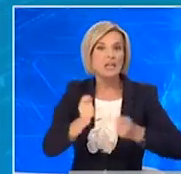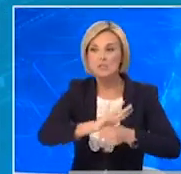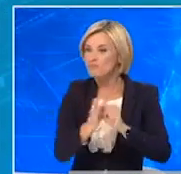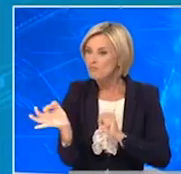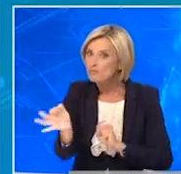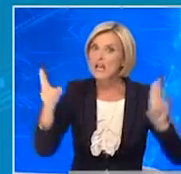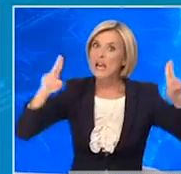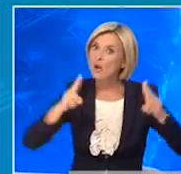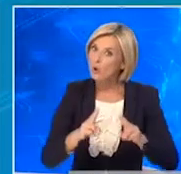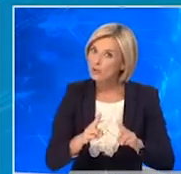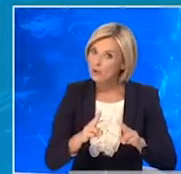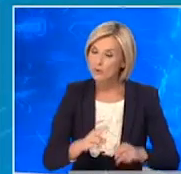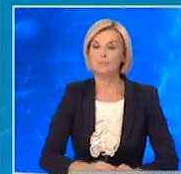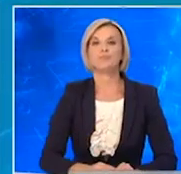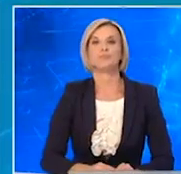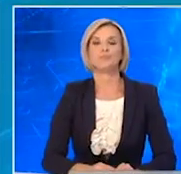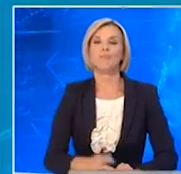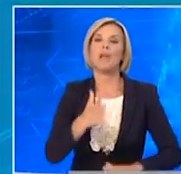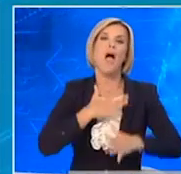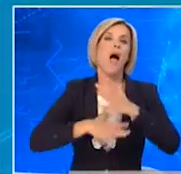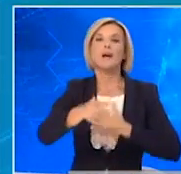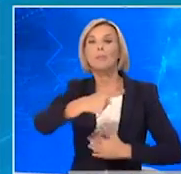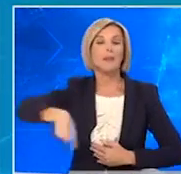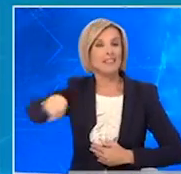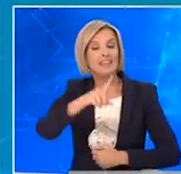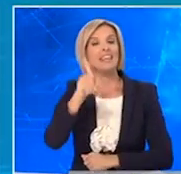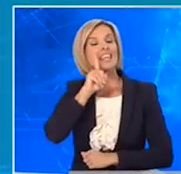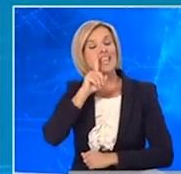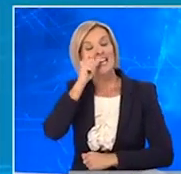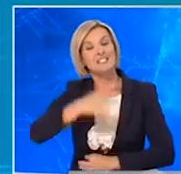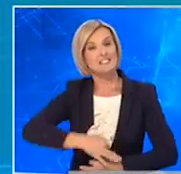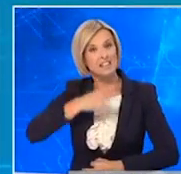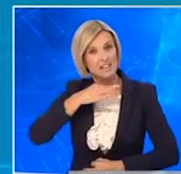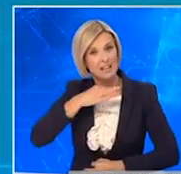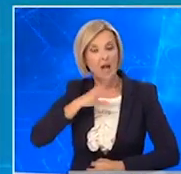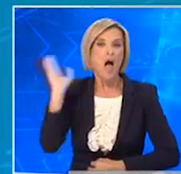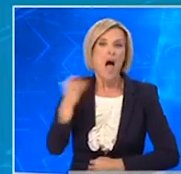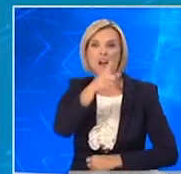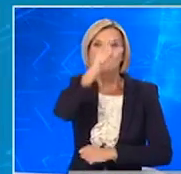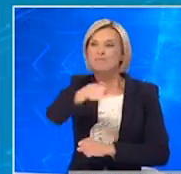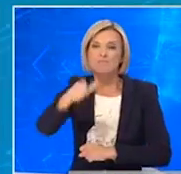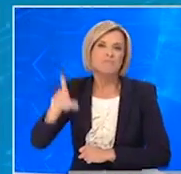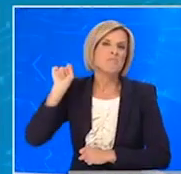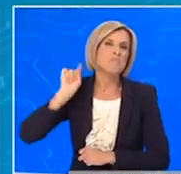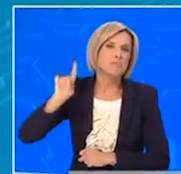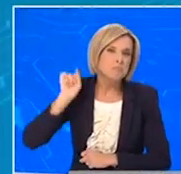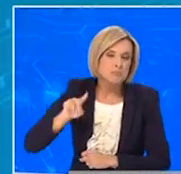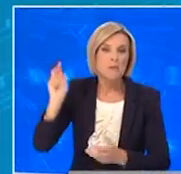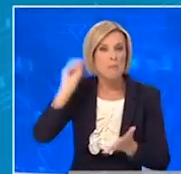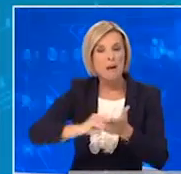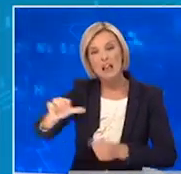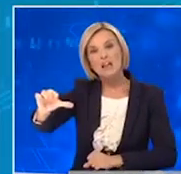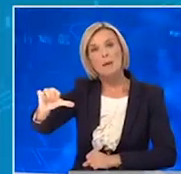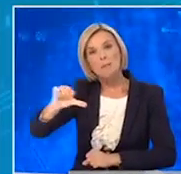πανδημίας, αλλά και ευρύτερα. Αγαπητοί μου συμπολίτες, κυρίες και κύριοι, κάθε απόπειρα, κάθε προσπάθεια να επιστρέψουμε